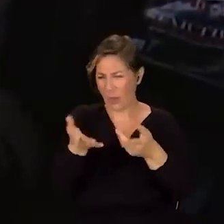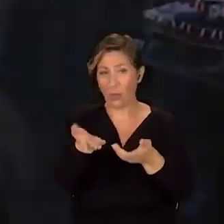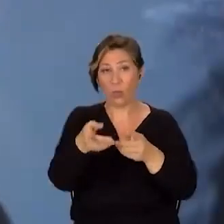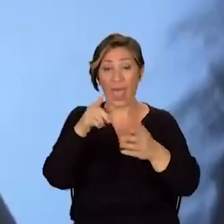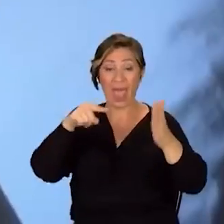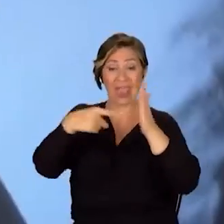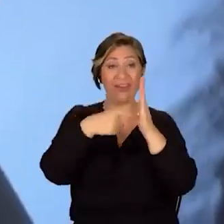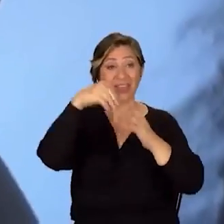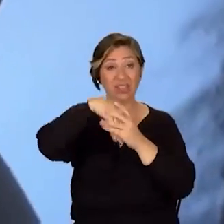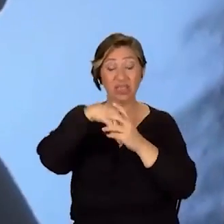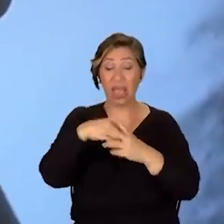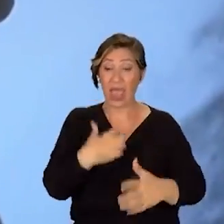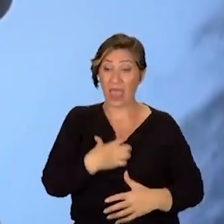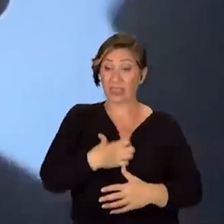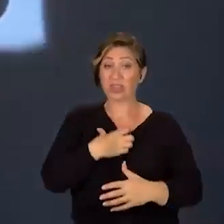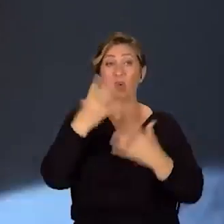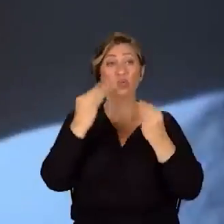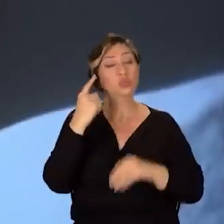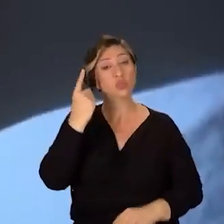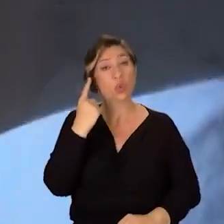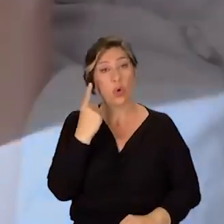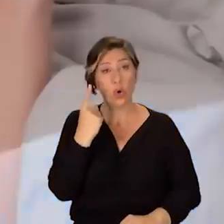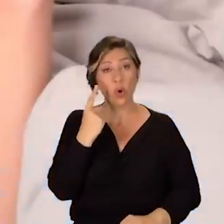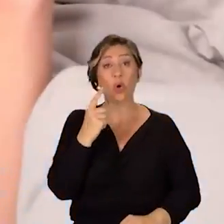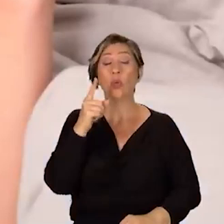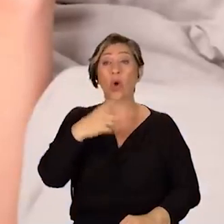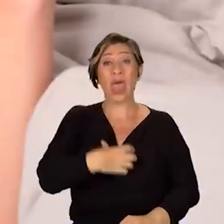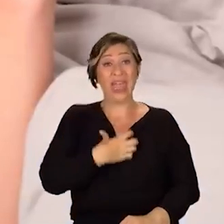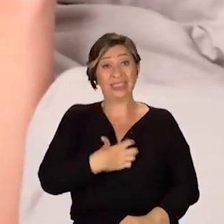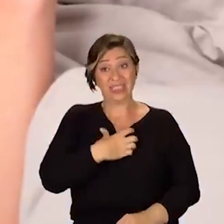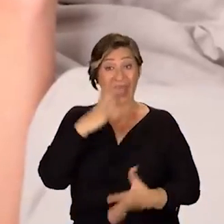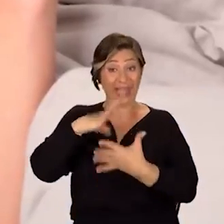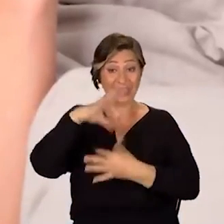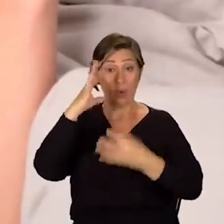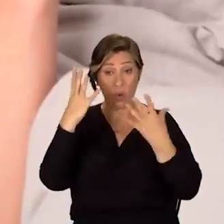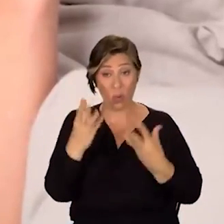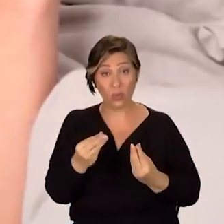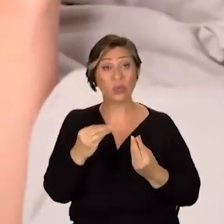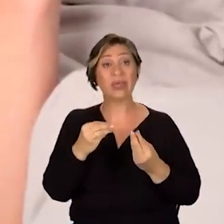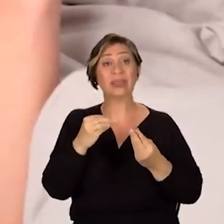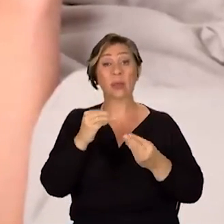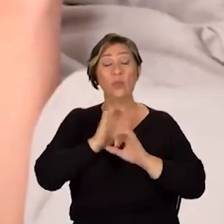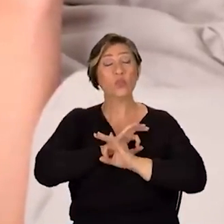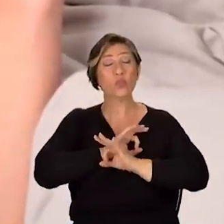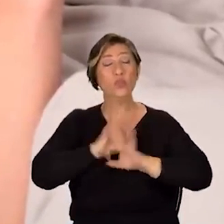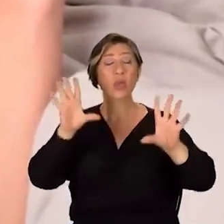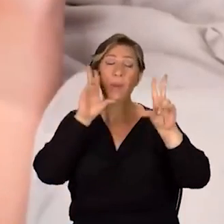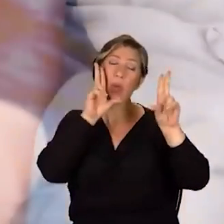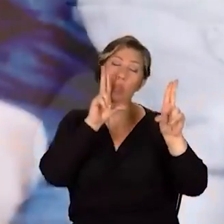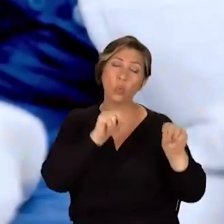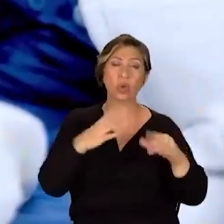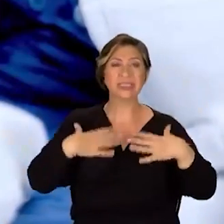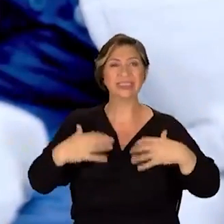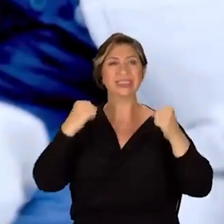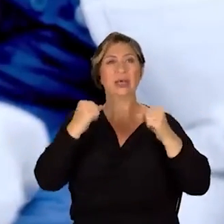hedefleriyle ilgili endişe yarattığını da düşünüyor. Bu endişe kişide ortosomnia, yani mükemmel uykuyu sağlıksız bir